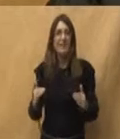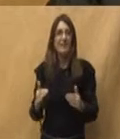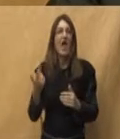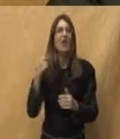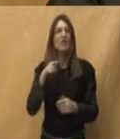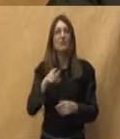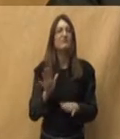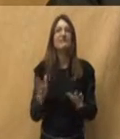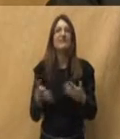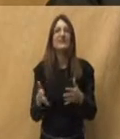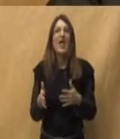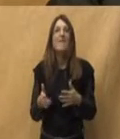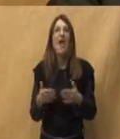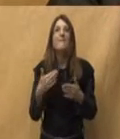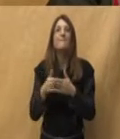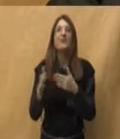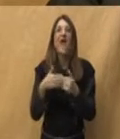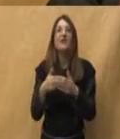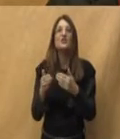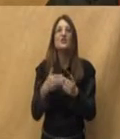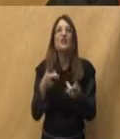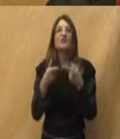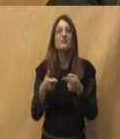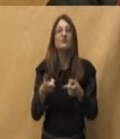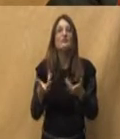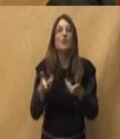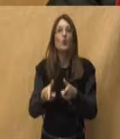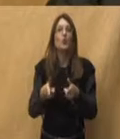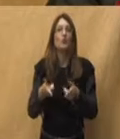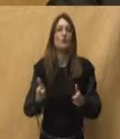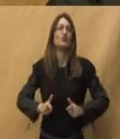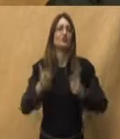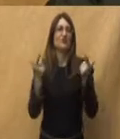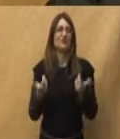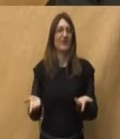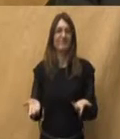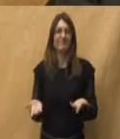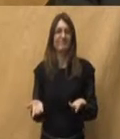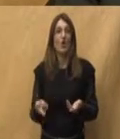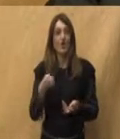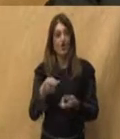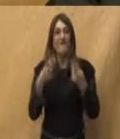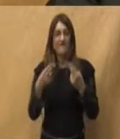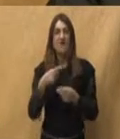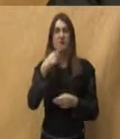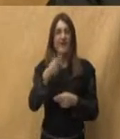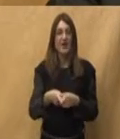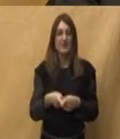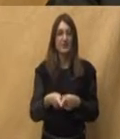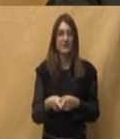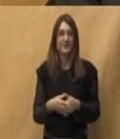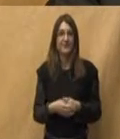meni praktično značenje primjenjivo u životu. To je jako važno reći jer